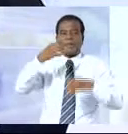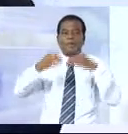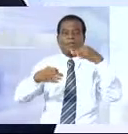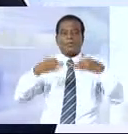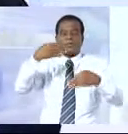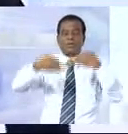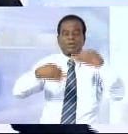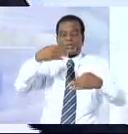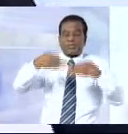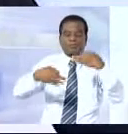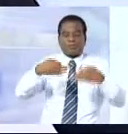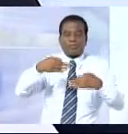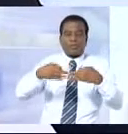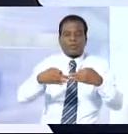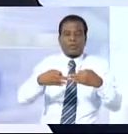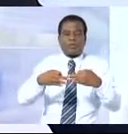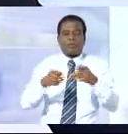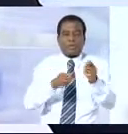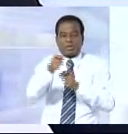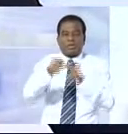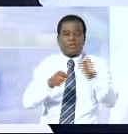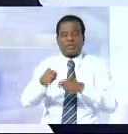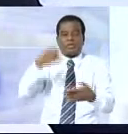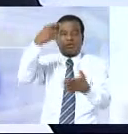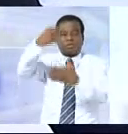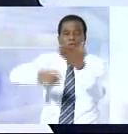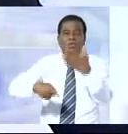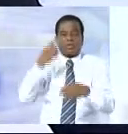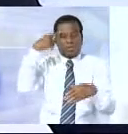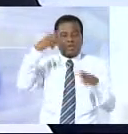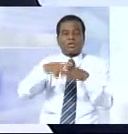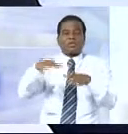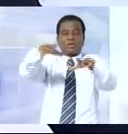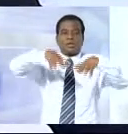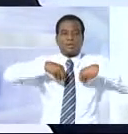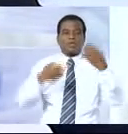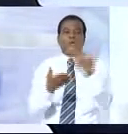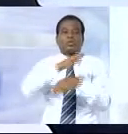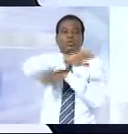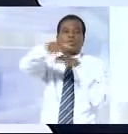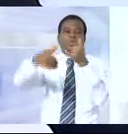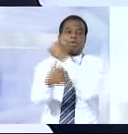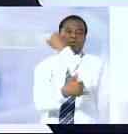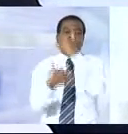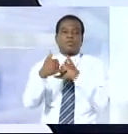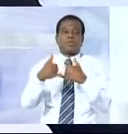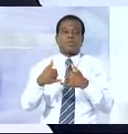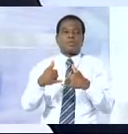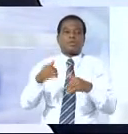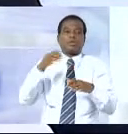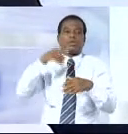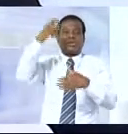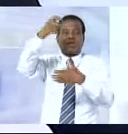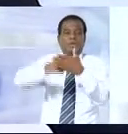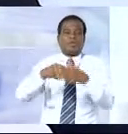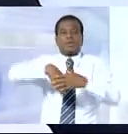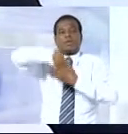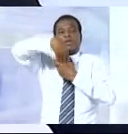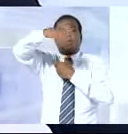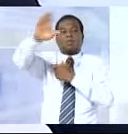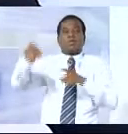extérieur commun de la CEDEAO a pris fin. On retient de cette rencontre l'adoption par tous les pays de l'espace UEMOA du tarif